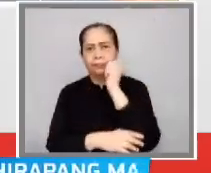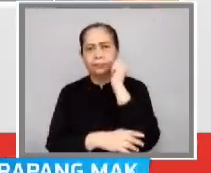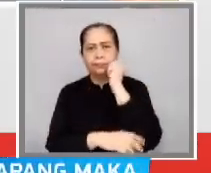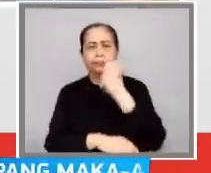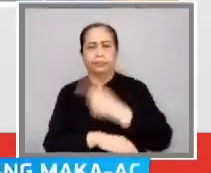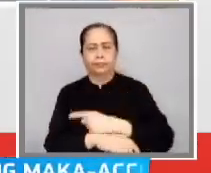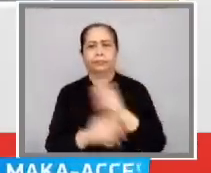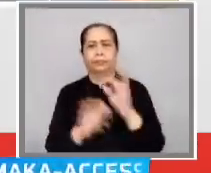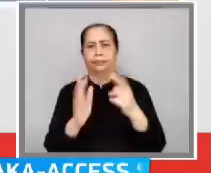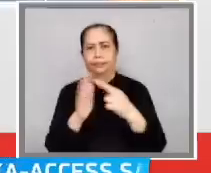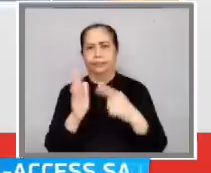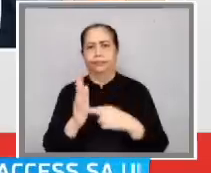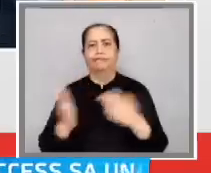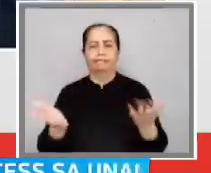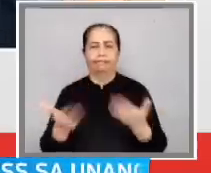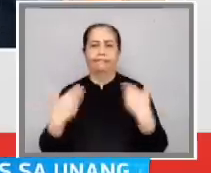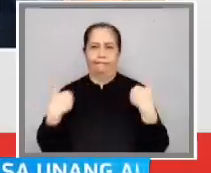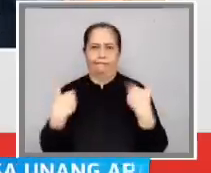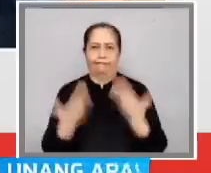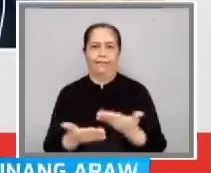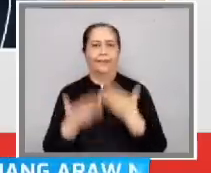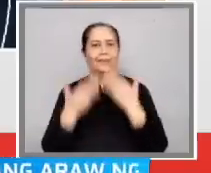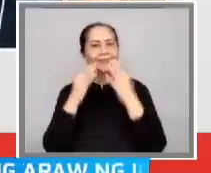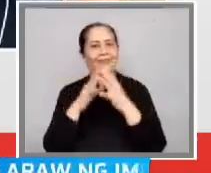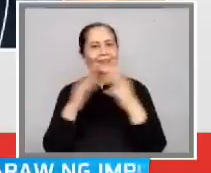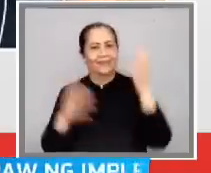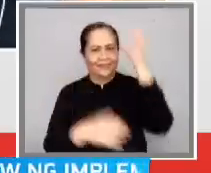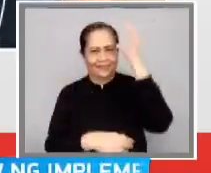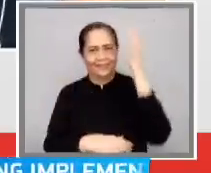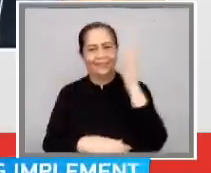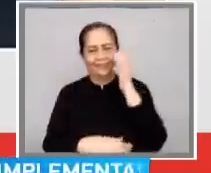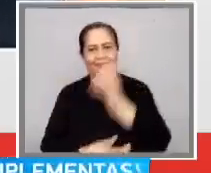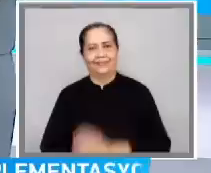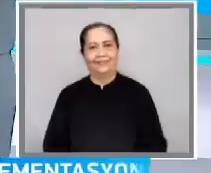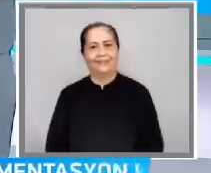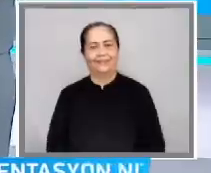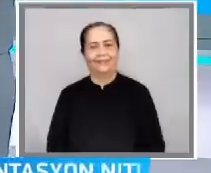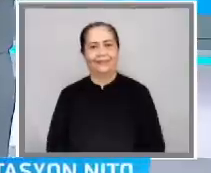ay nandito po. Alright, maraming salamat, Cedric Castillo.